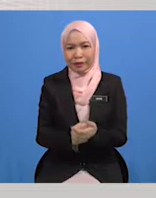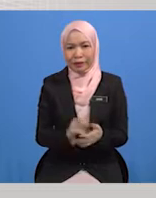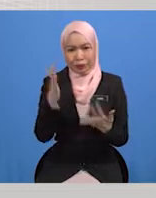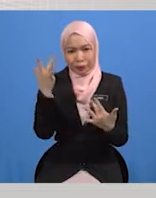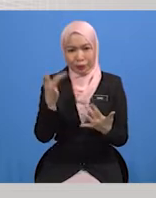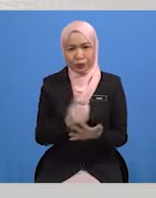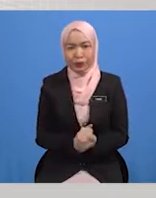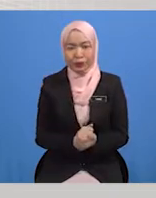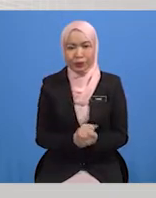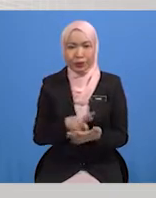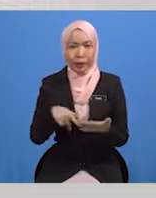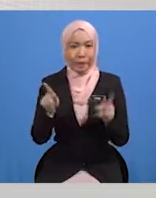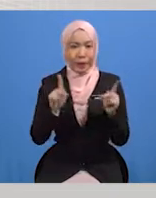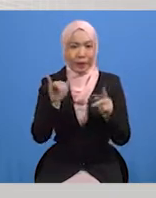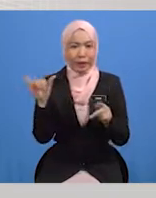Asyah Samiah tua,